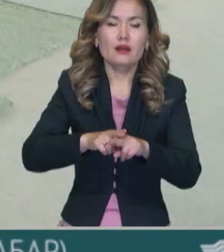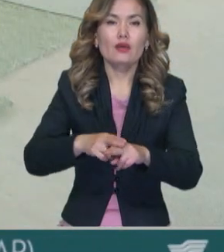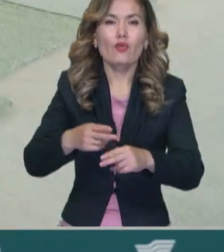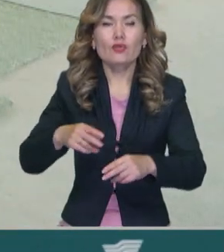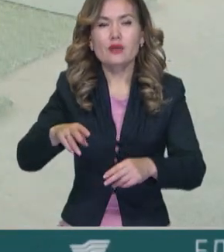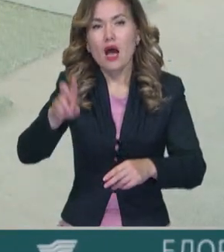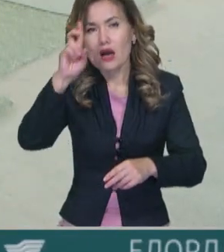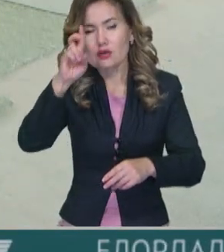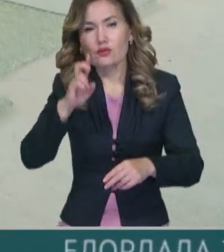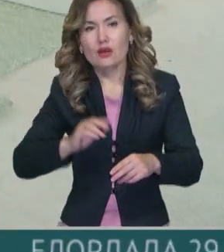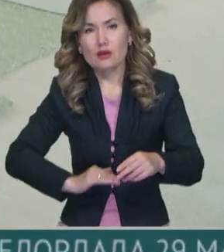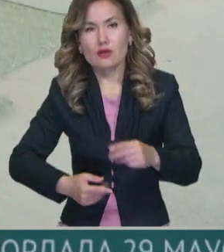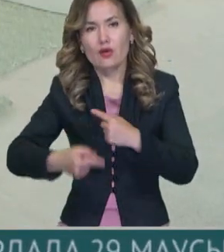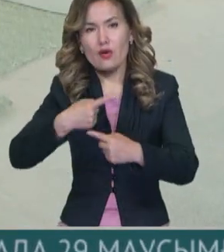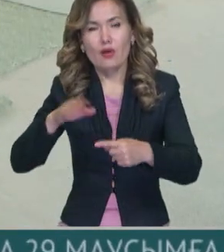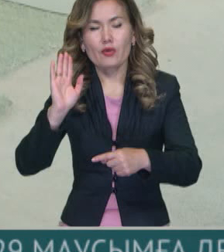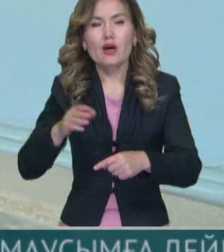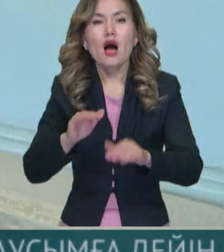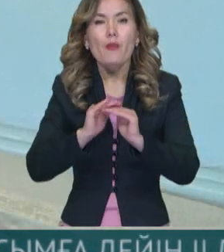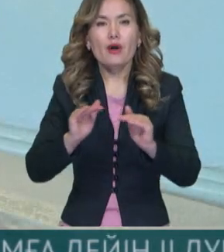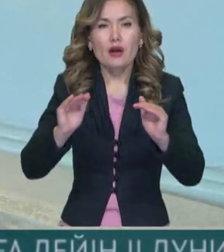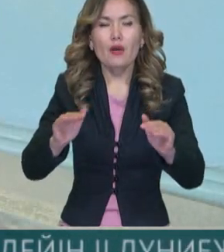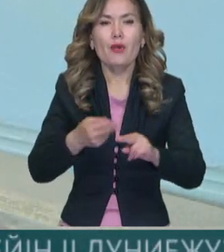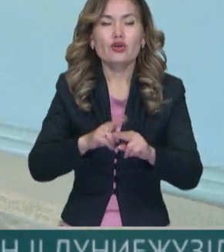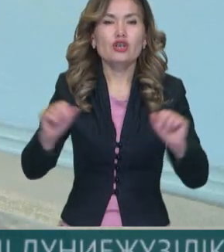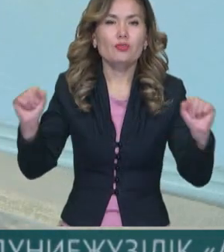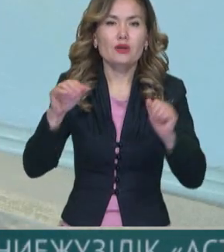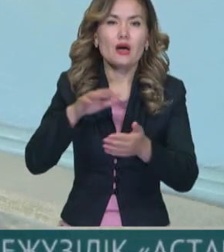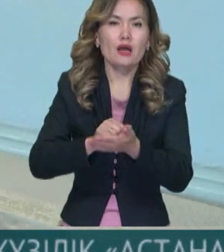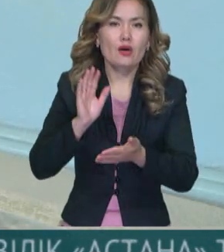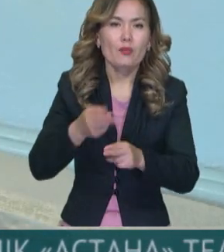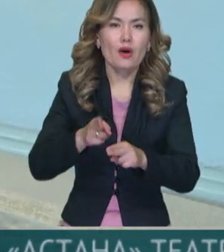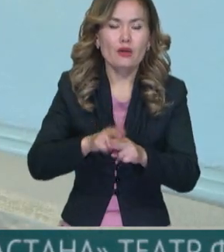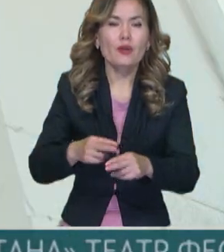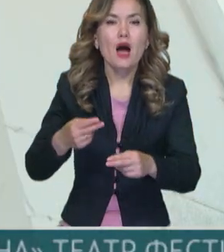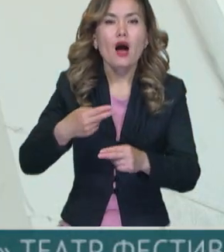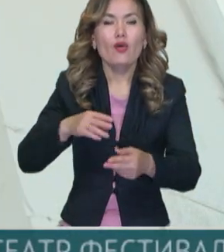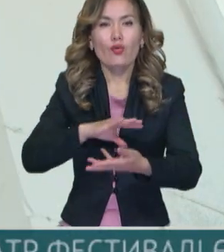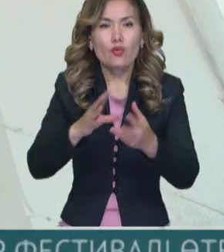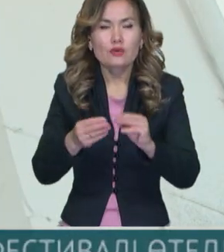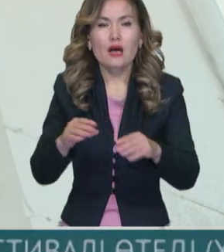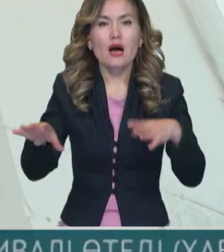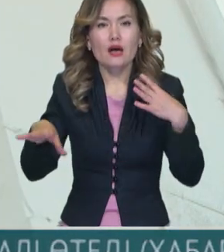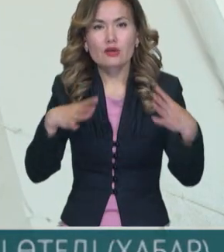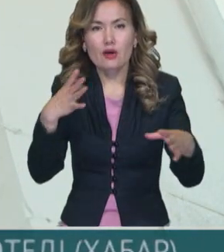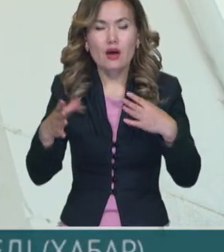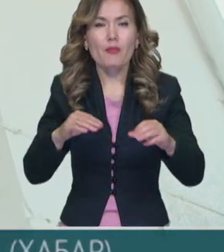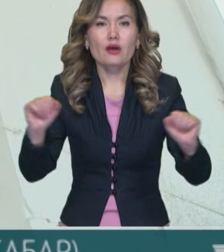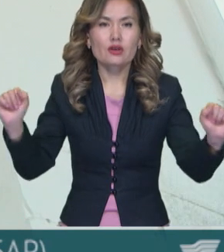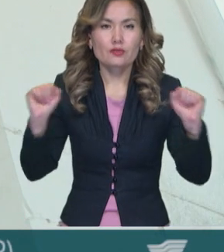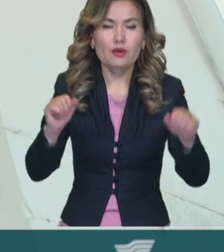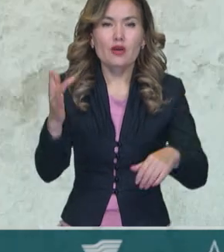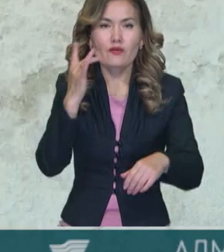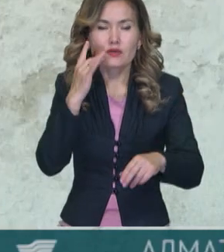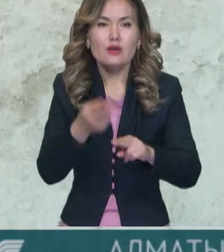бастап жеңіл атлетикамен айналысатын болады. Ғимарат жекенің қолында болған кезде де жергілікті атлет осы жерде ешқандай жағдай болмаса